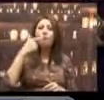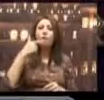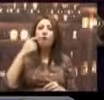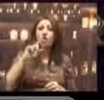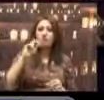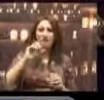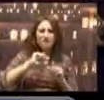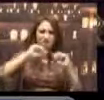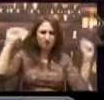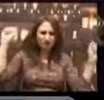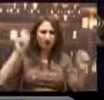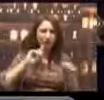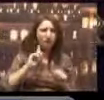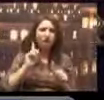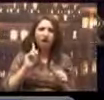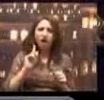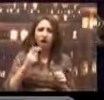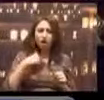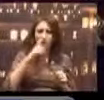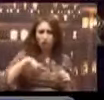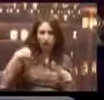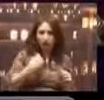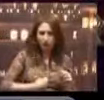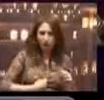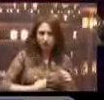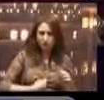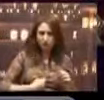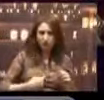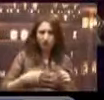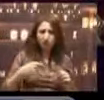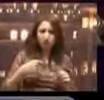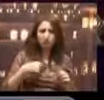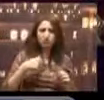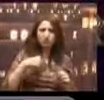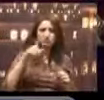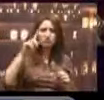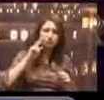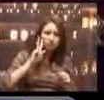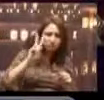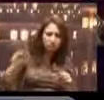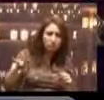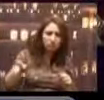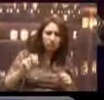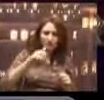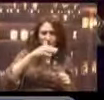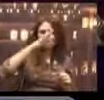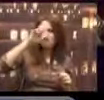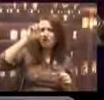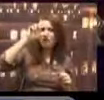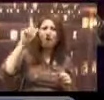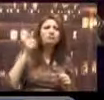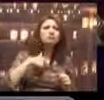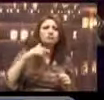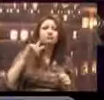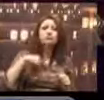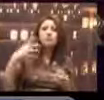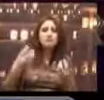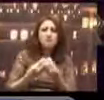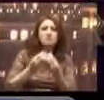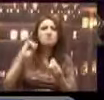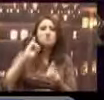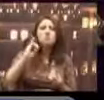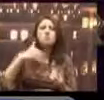برضو مش غلطان لو انا تعاملت مع شخص فرعون. اللي ربنا ادهم لنا دول كانوا يعني رحمه